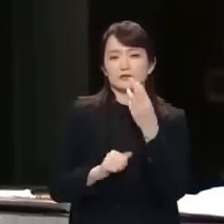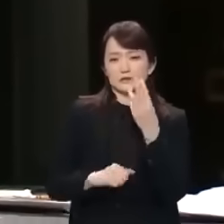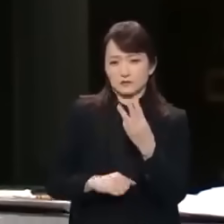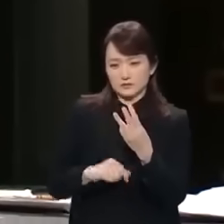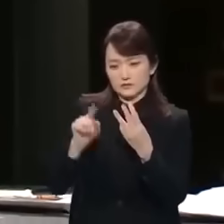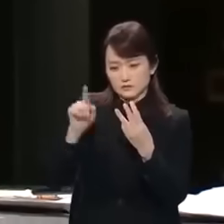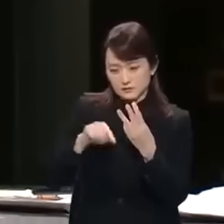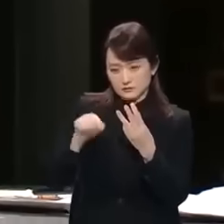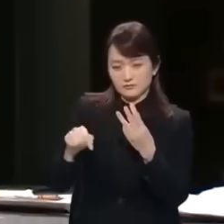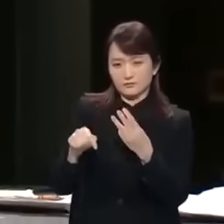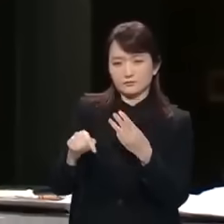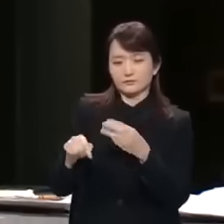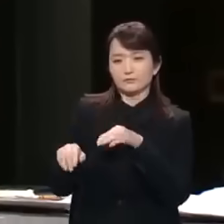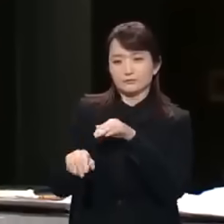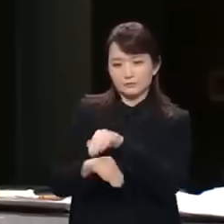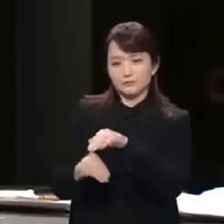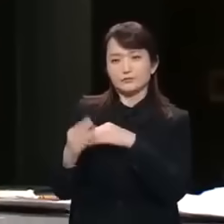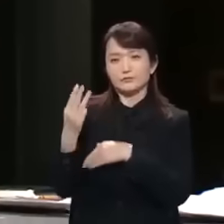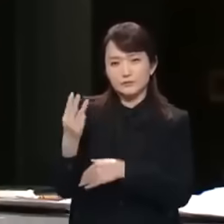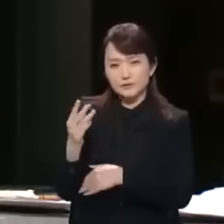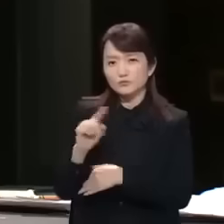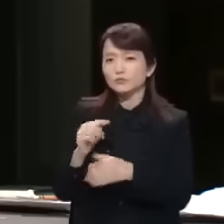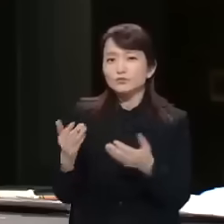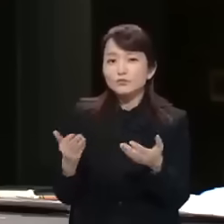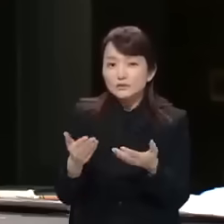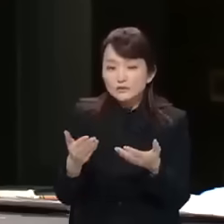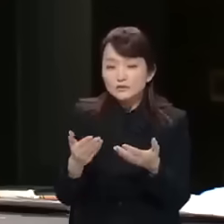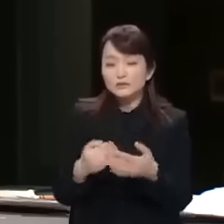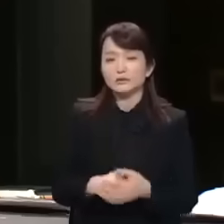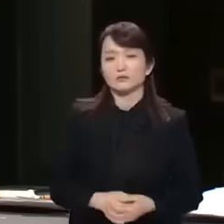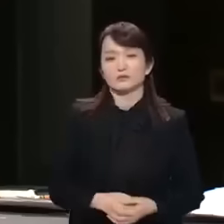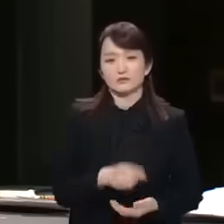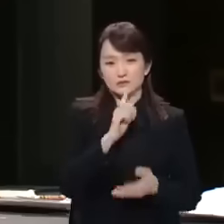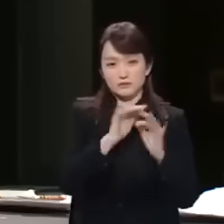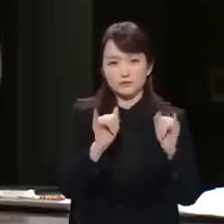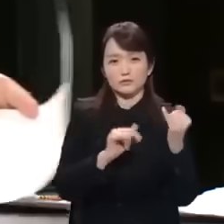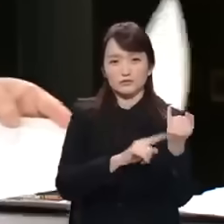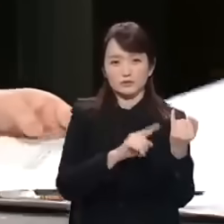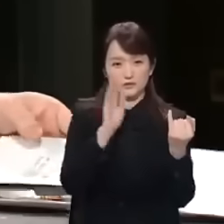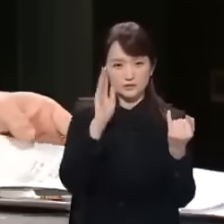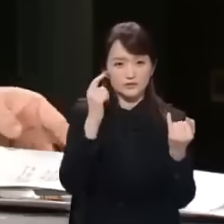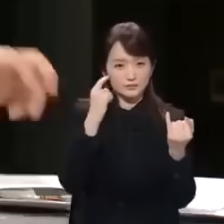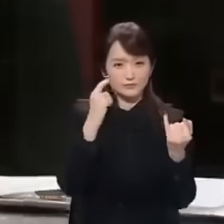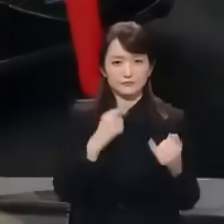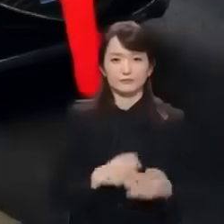셋, 뭐 하는 사람들인지 제보자분의 얘기 더 들어보시죠.